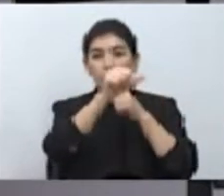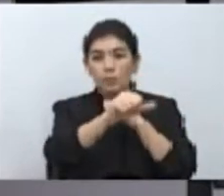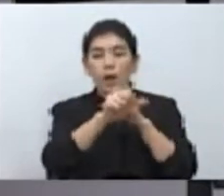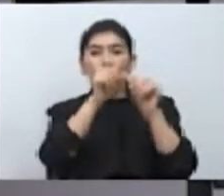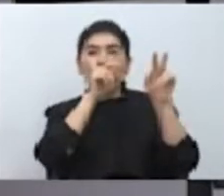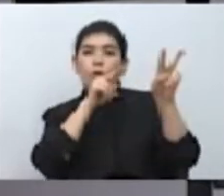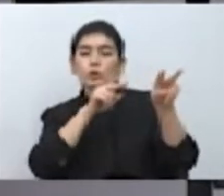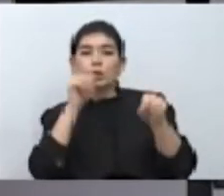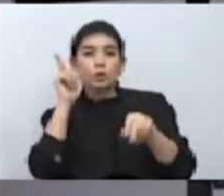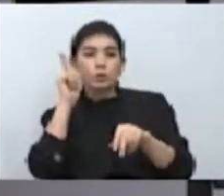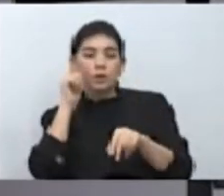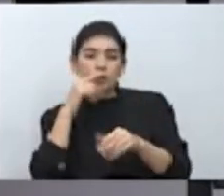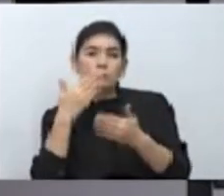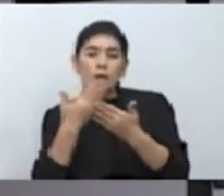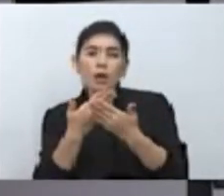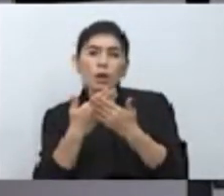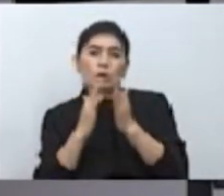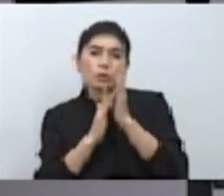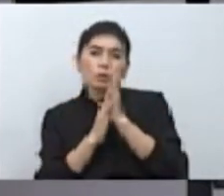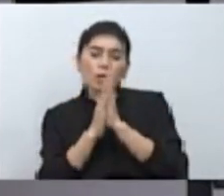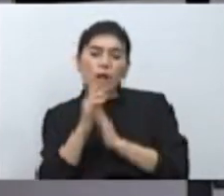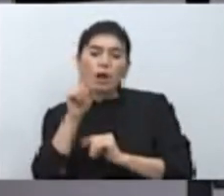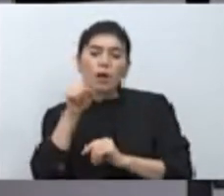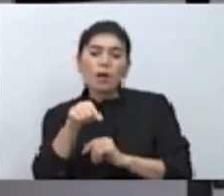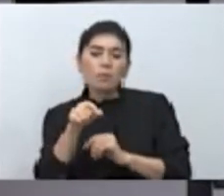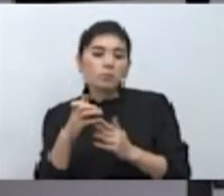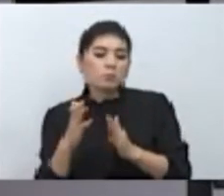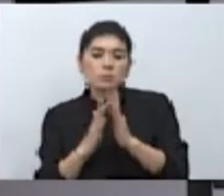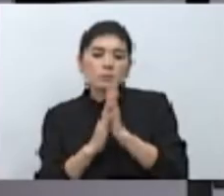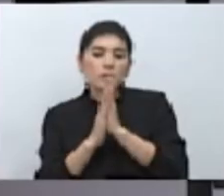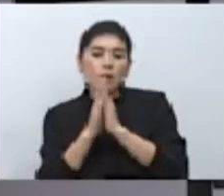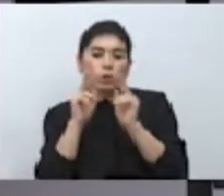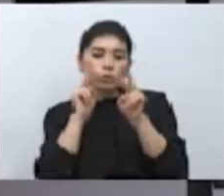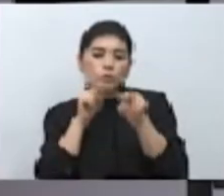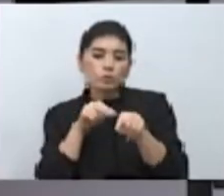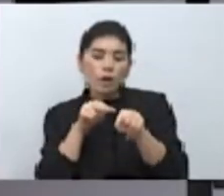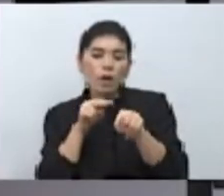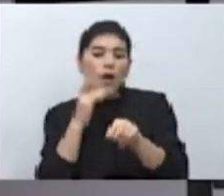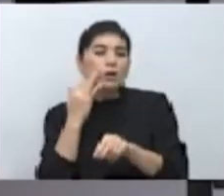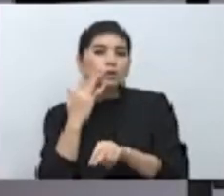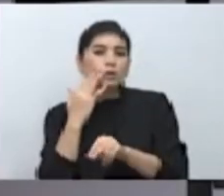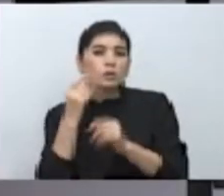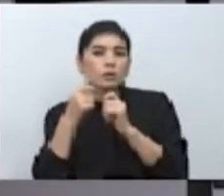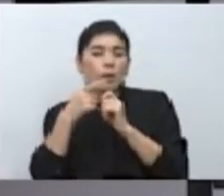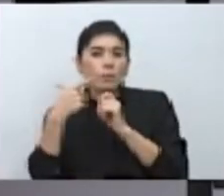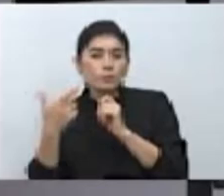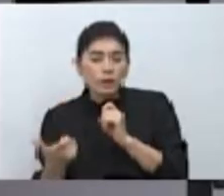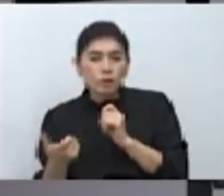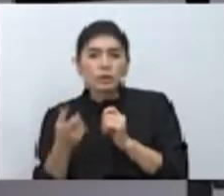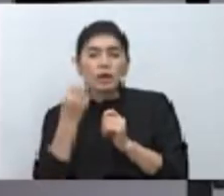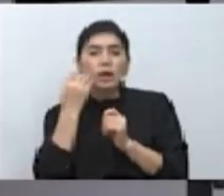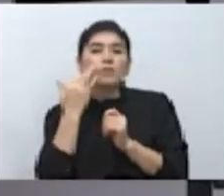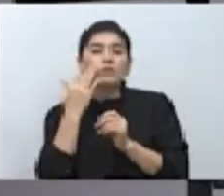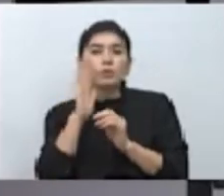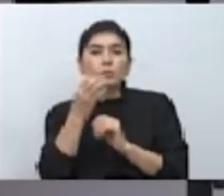kuzatiladi. Misol uchun biror bir o'simlik ekilgandan keyin u qancha vaqtda o'sib chiqdi, qachon bargini yozdi, qachon gulladi,